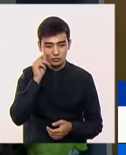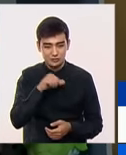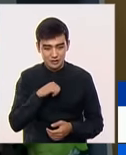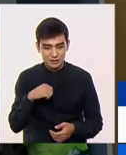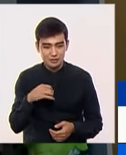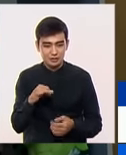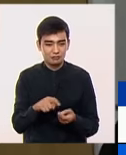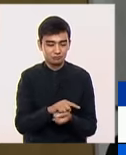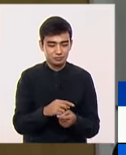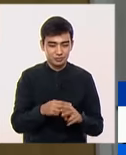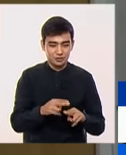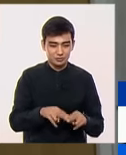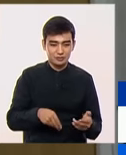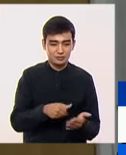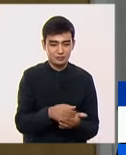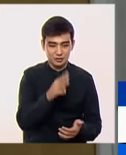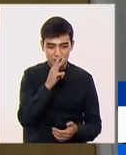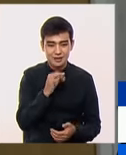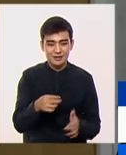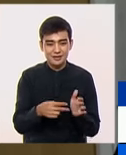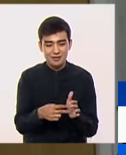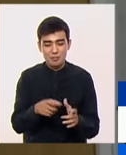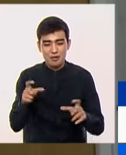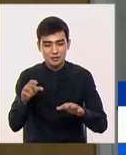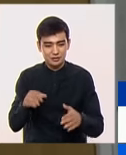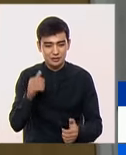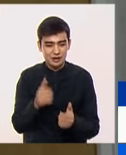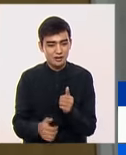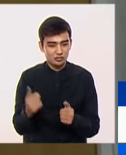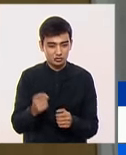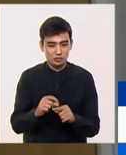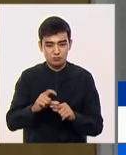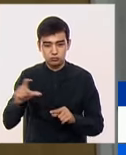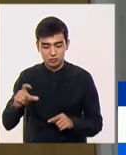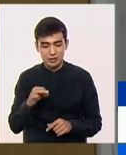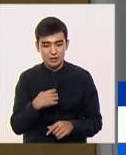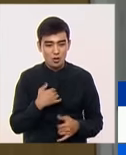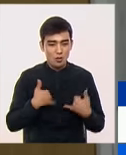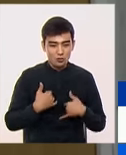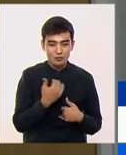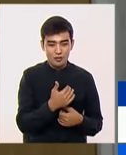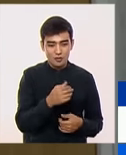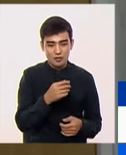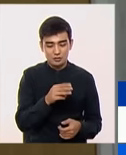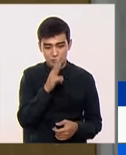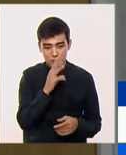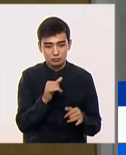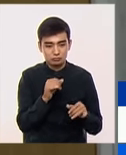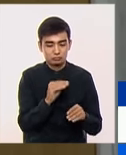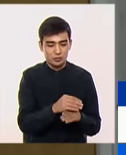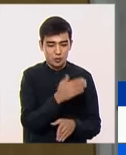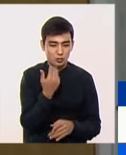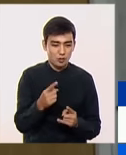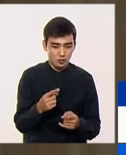в процесс цены растут магазинов почти каждую неделю и почему зарплаты наш преподаватель они должны расти и соответственно от этого растут цены